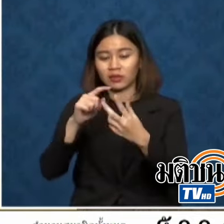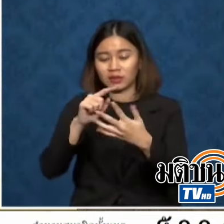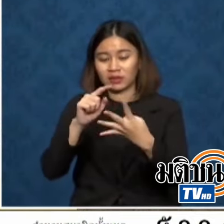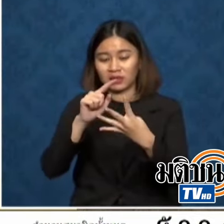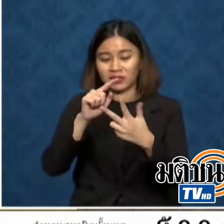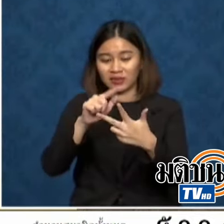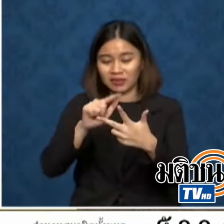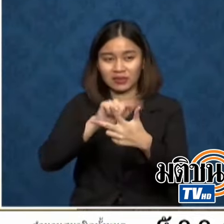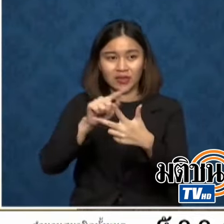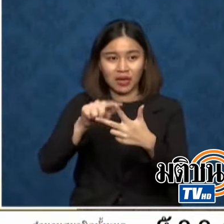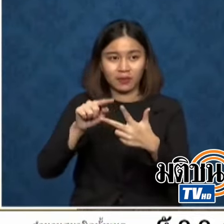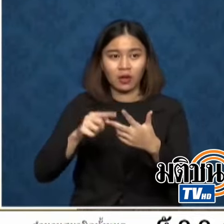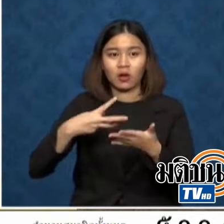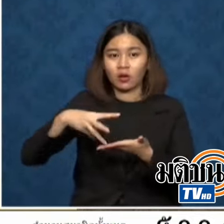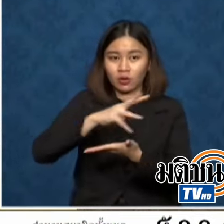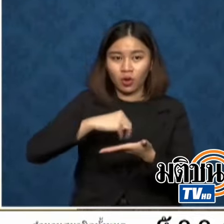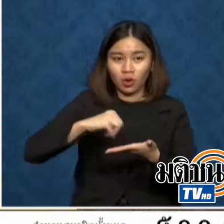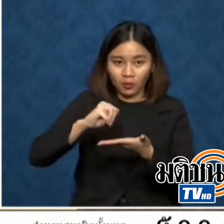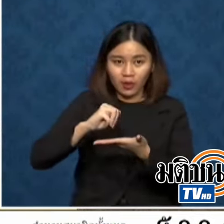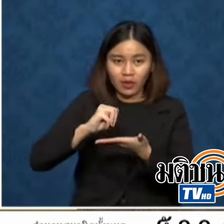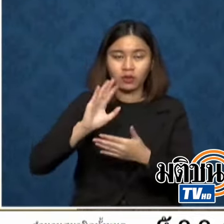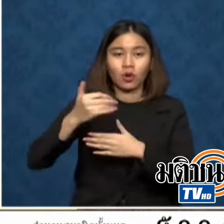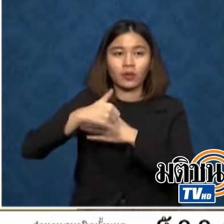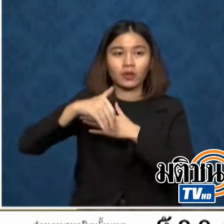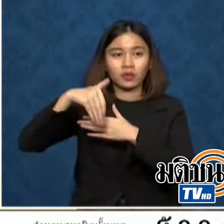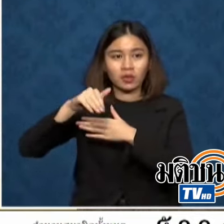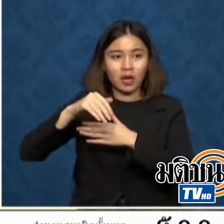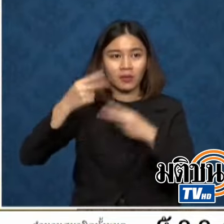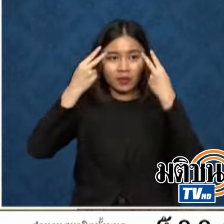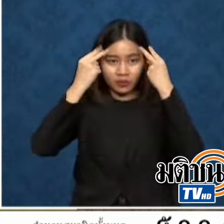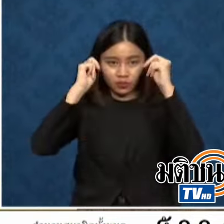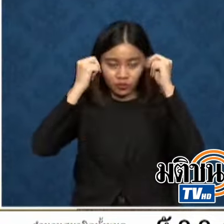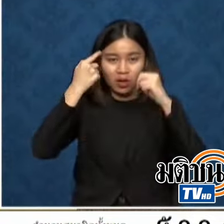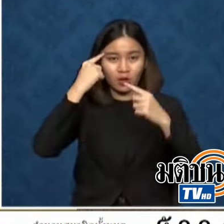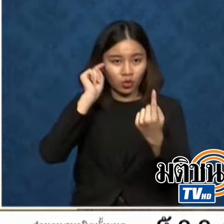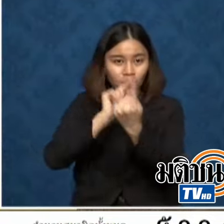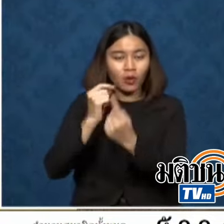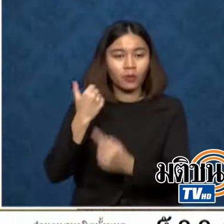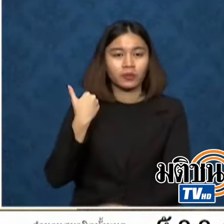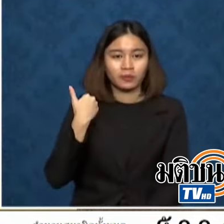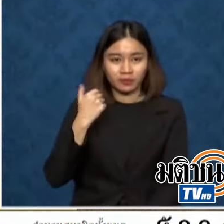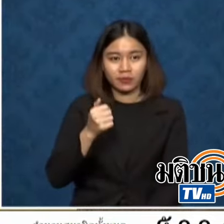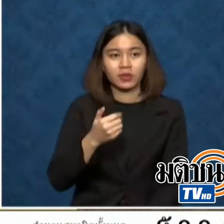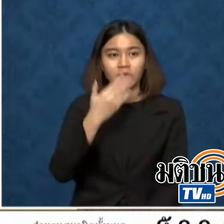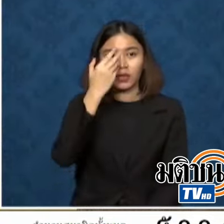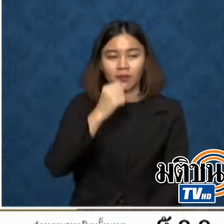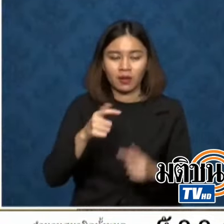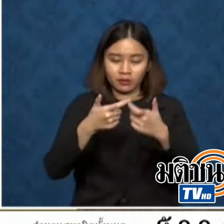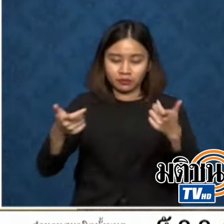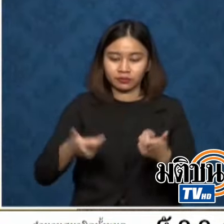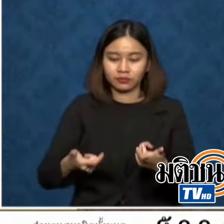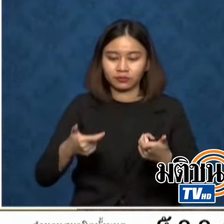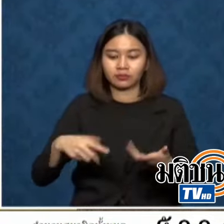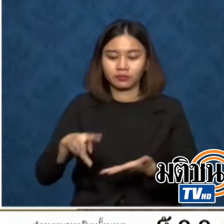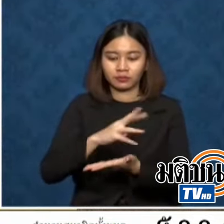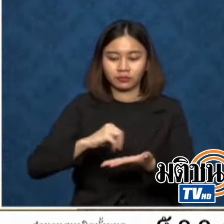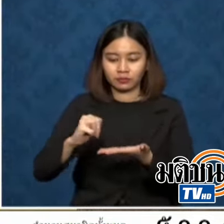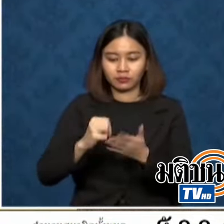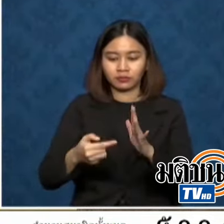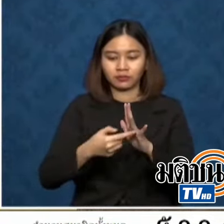ครับอันแรกของมหาวิทยาลัยสแตนฟอร์ดเข้าใจว่าท่านนายกรู้จักมหาวิทยาลัยนี้ดีเป็นรายงานของมหาวิทยาลัย